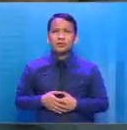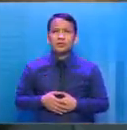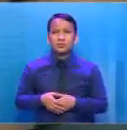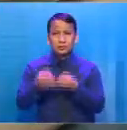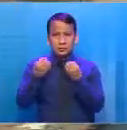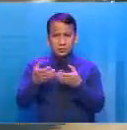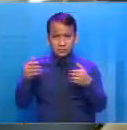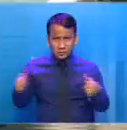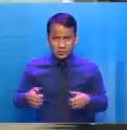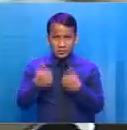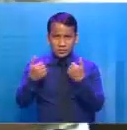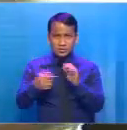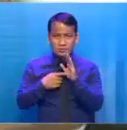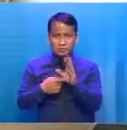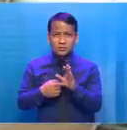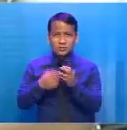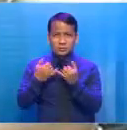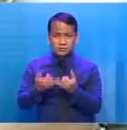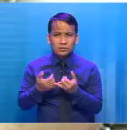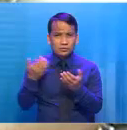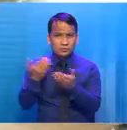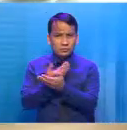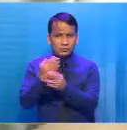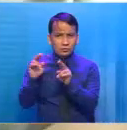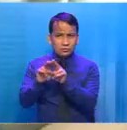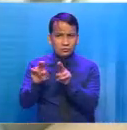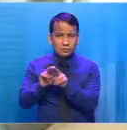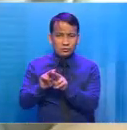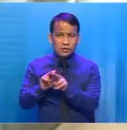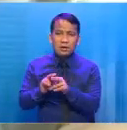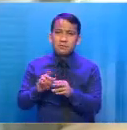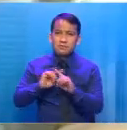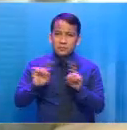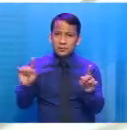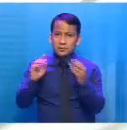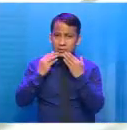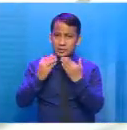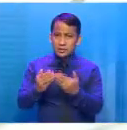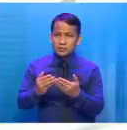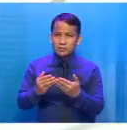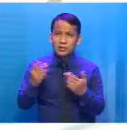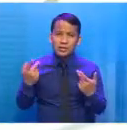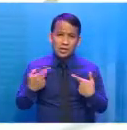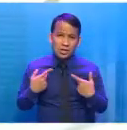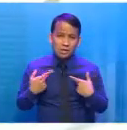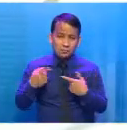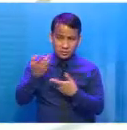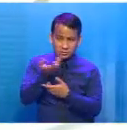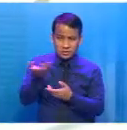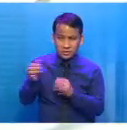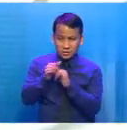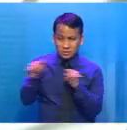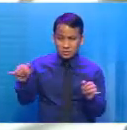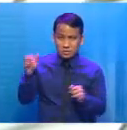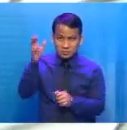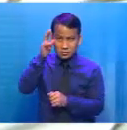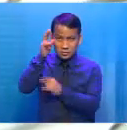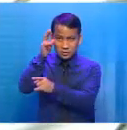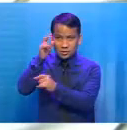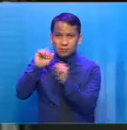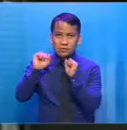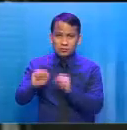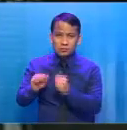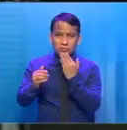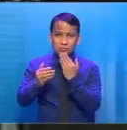Maraming hamon ang kaakibat ngayon ng new normal, pero salamat na lamang at may mga tulad ni Teacher Reynaldo na